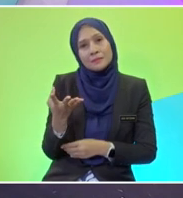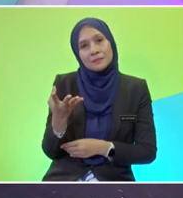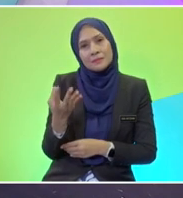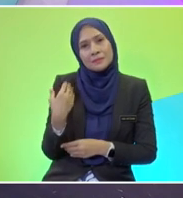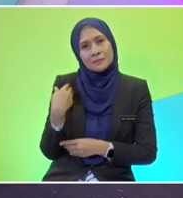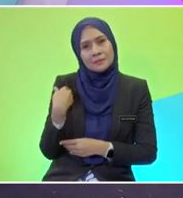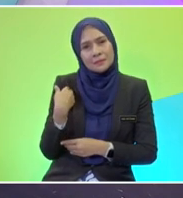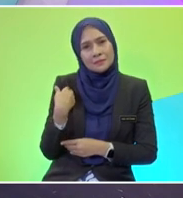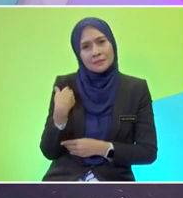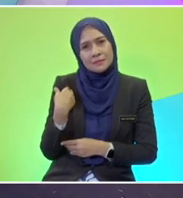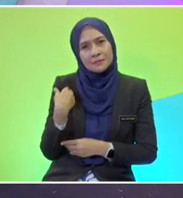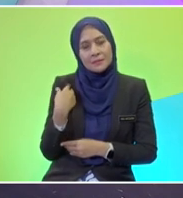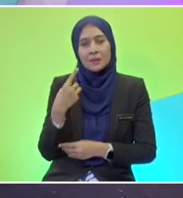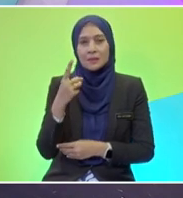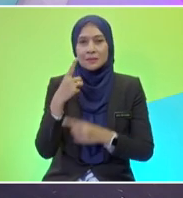Berapa bagi yang tinggal?